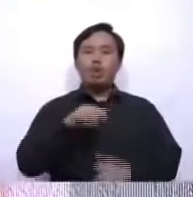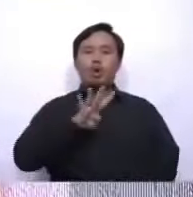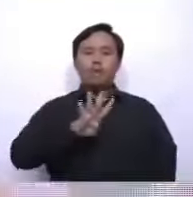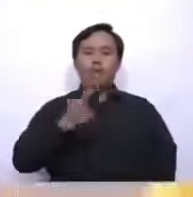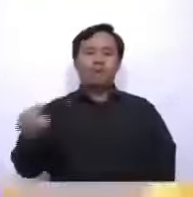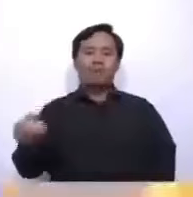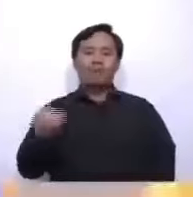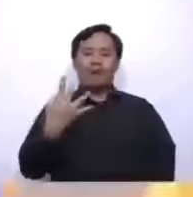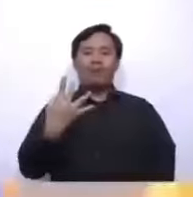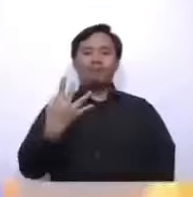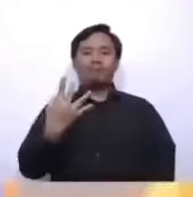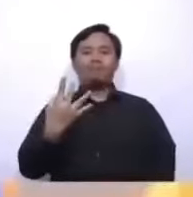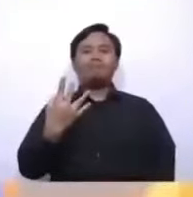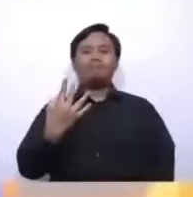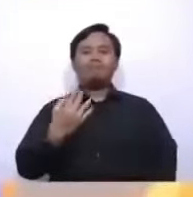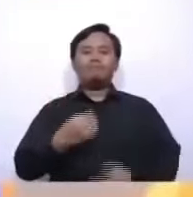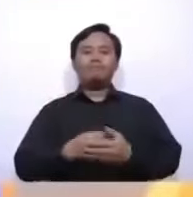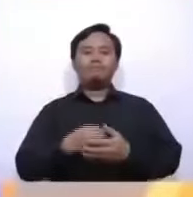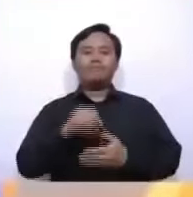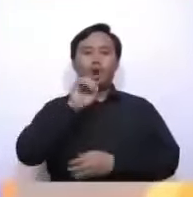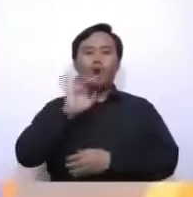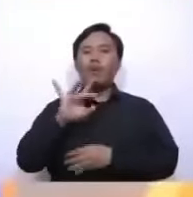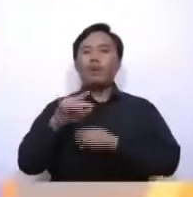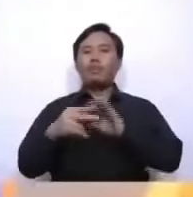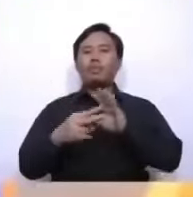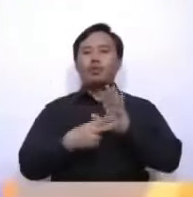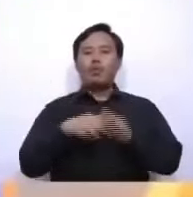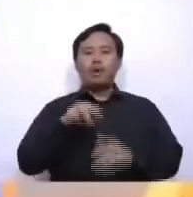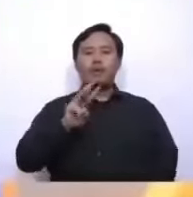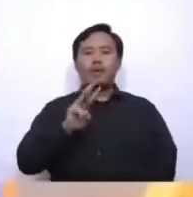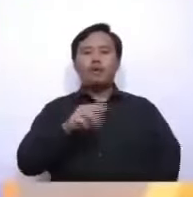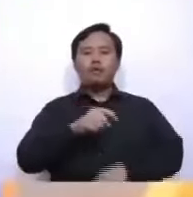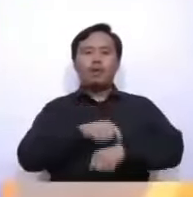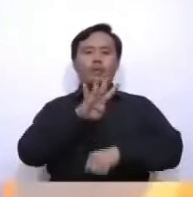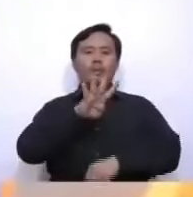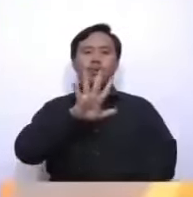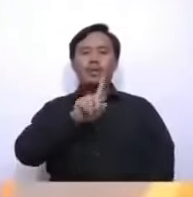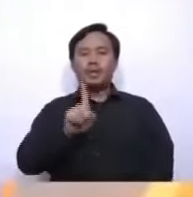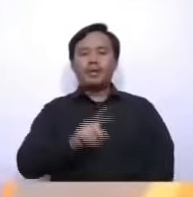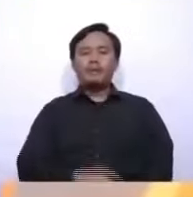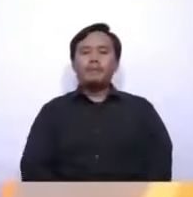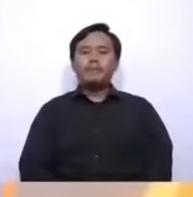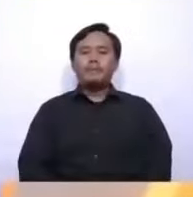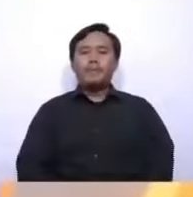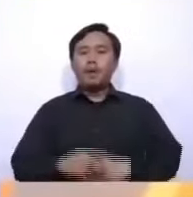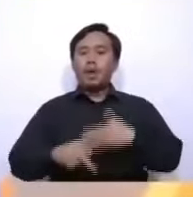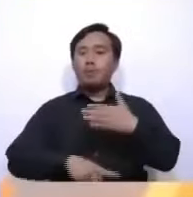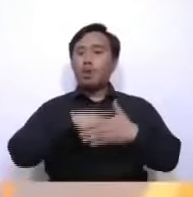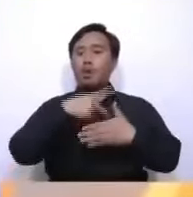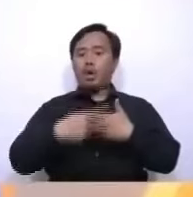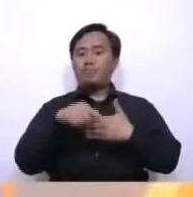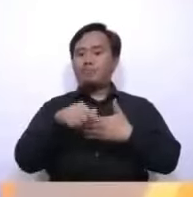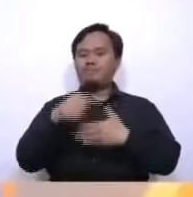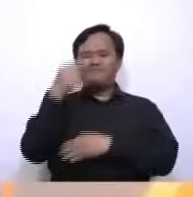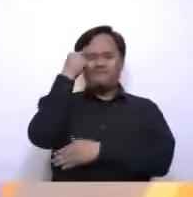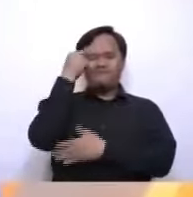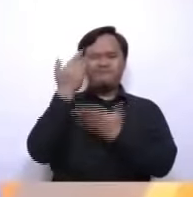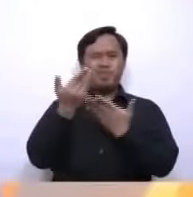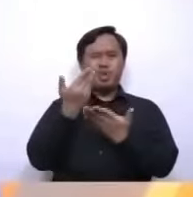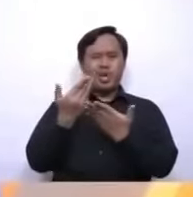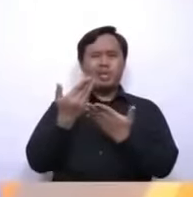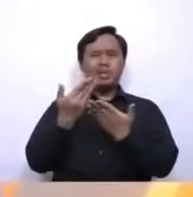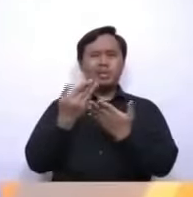memberikan tanggapan jawaban dari Cagub nomor urut 3. Durasi Anda 45 detik. Problem kita menganggap bahwa